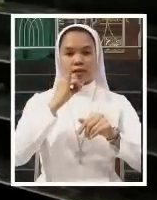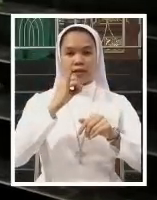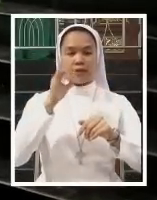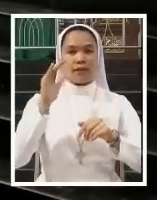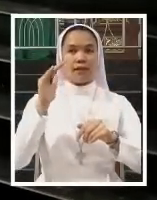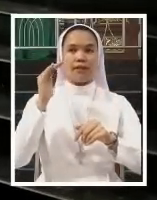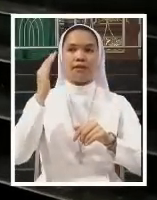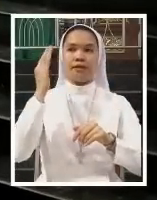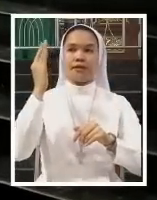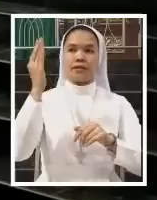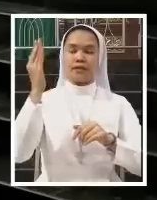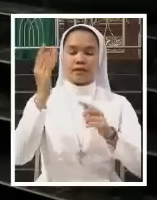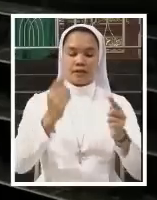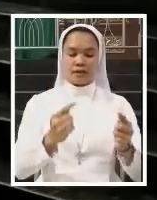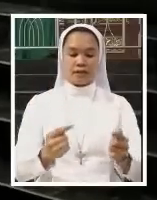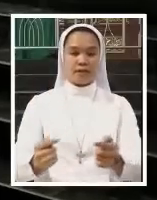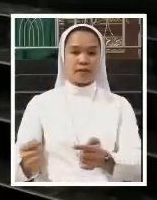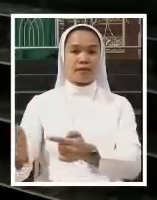palada ng